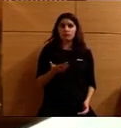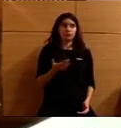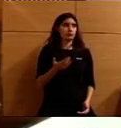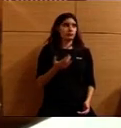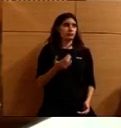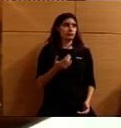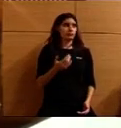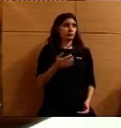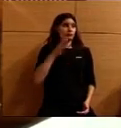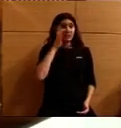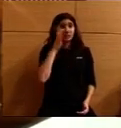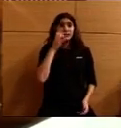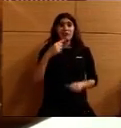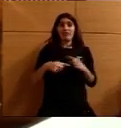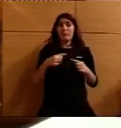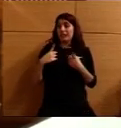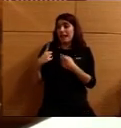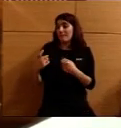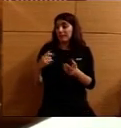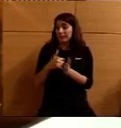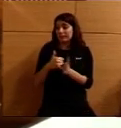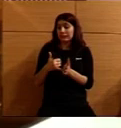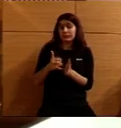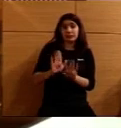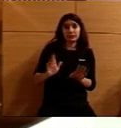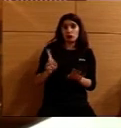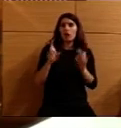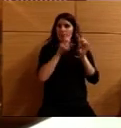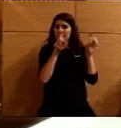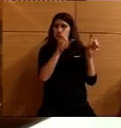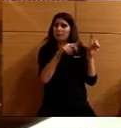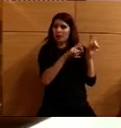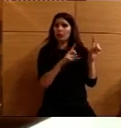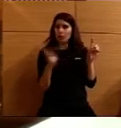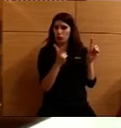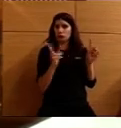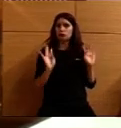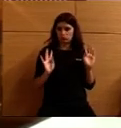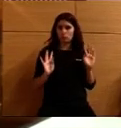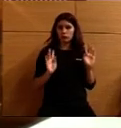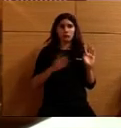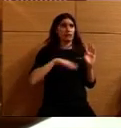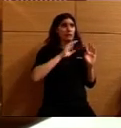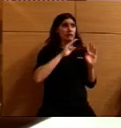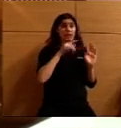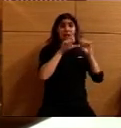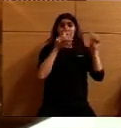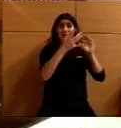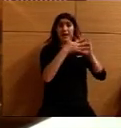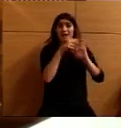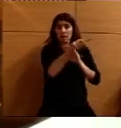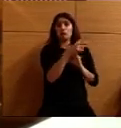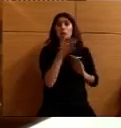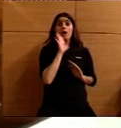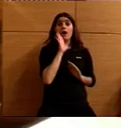de que no tan sols són famílies necessitades, són empreses. Aquelles a les que se referís vostè